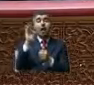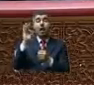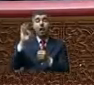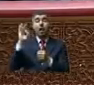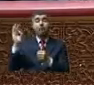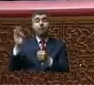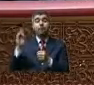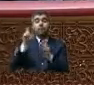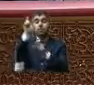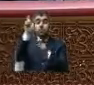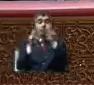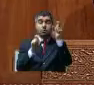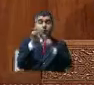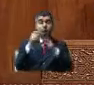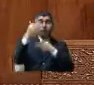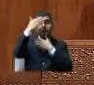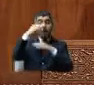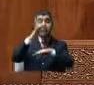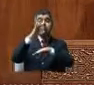مصاب بهذا المرض.